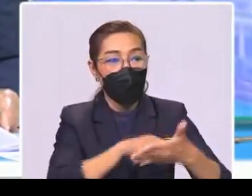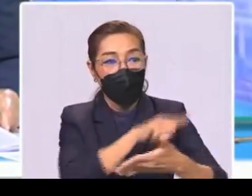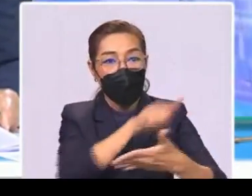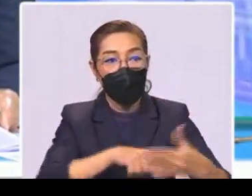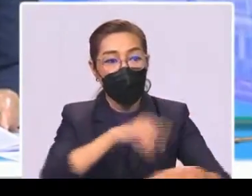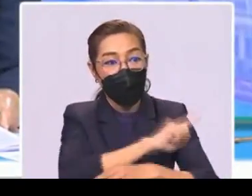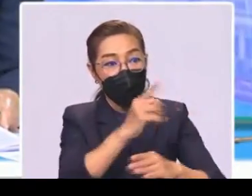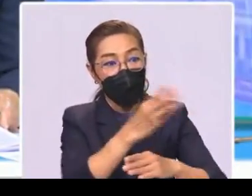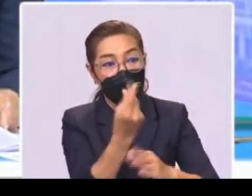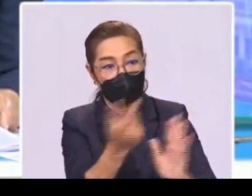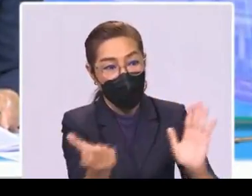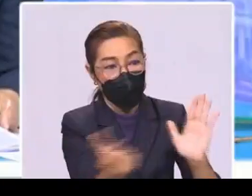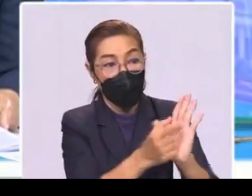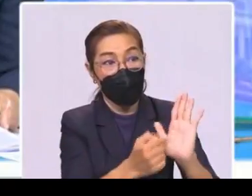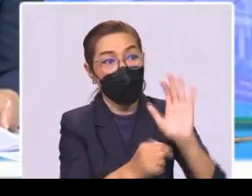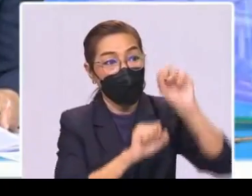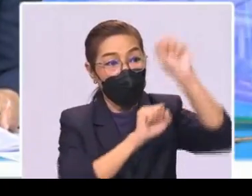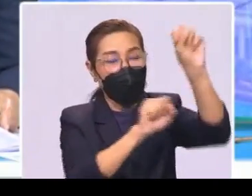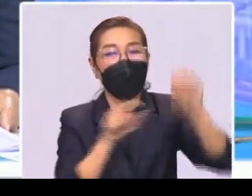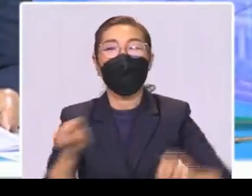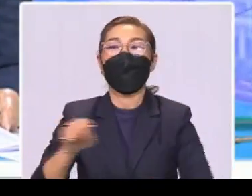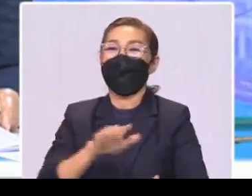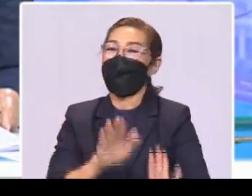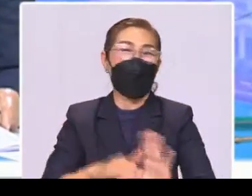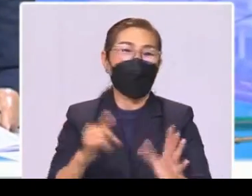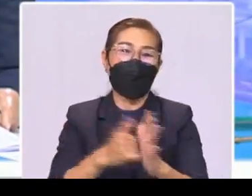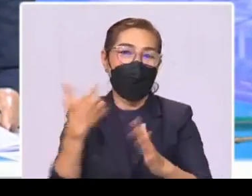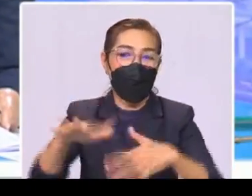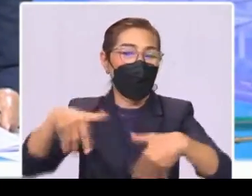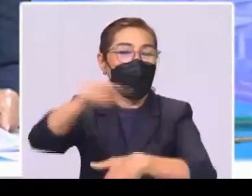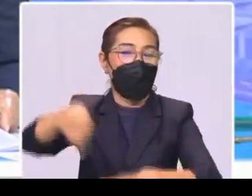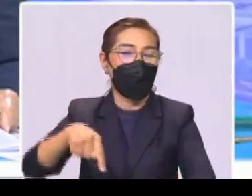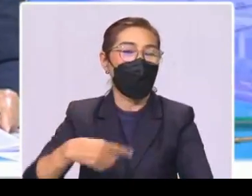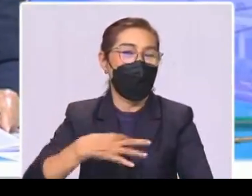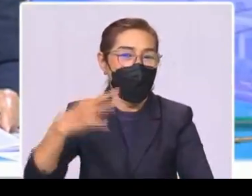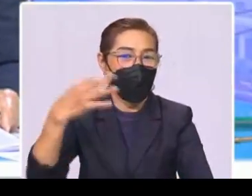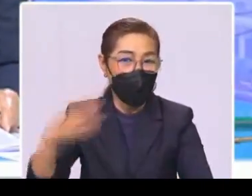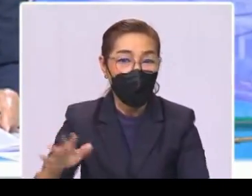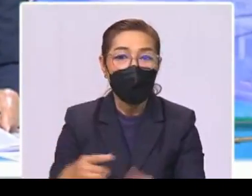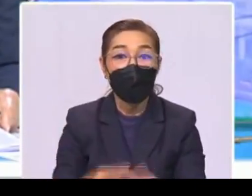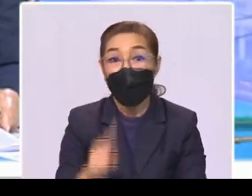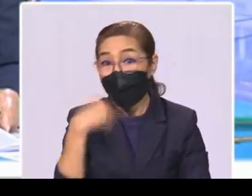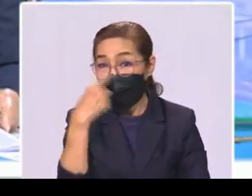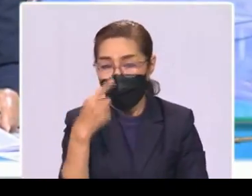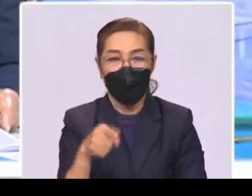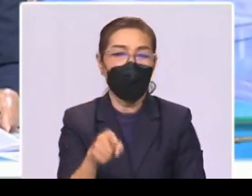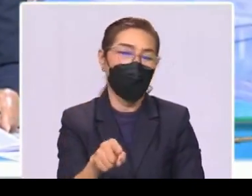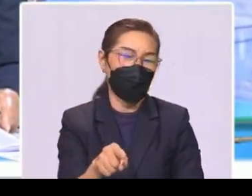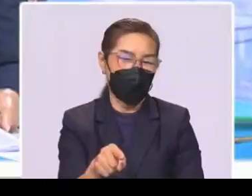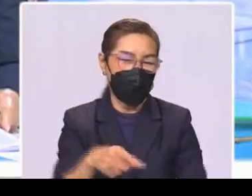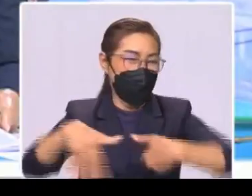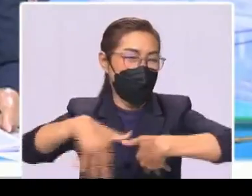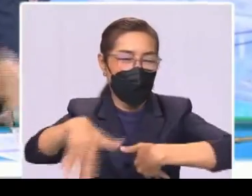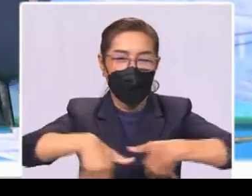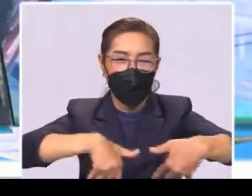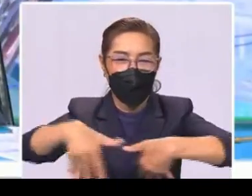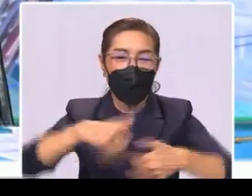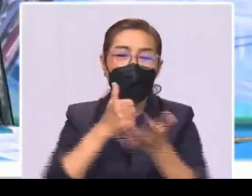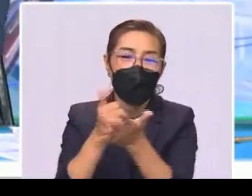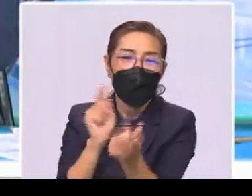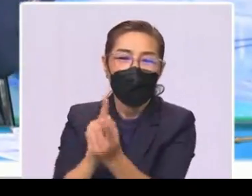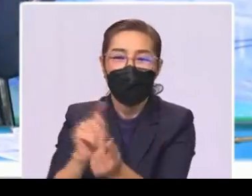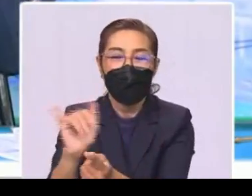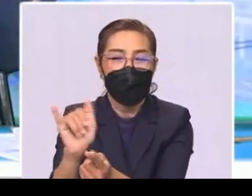แบเบอร์ะสบายใจในในเขตในพื้นที่นแต่ถ้าใครบอกว่าเดี๋ยวรอกกตกำหนดบันเลือกตั้งเสร็จแล้วค่อยลงพื้นที่อือสวัสดีครับ